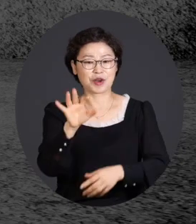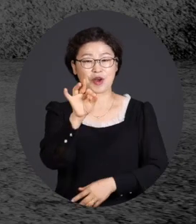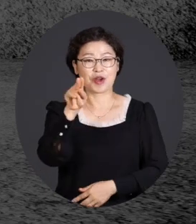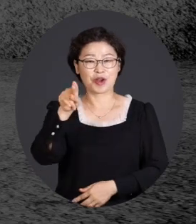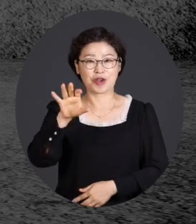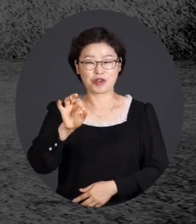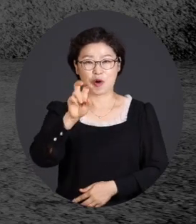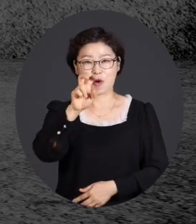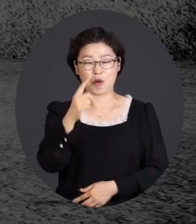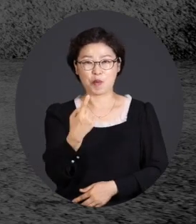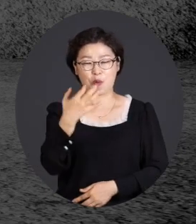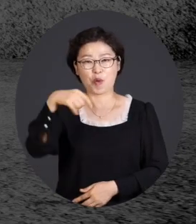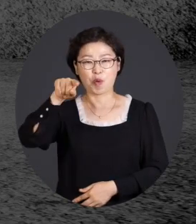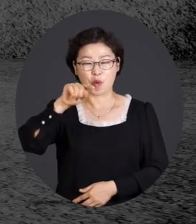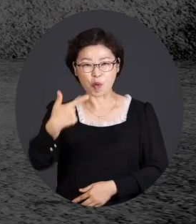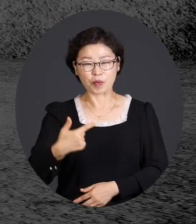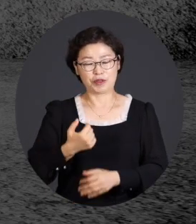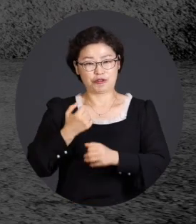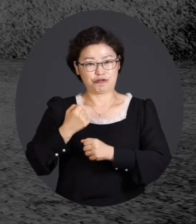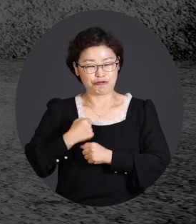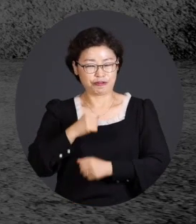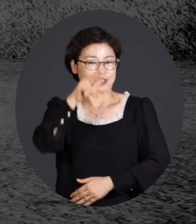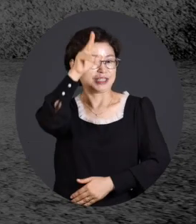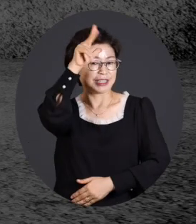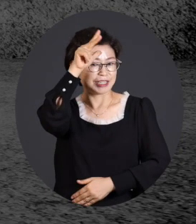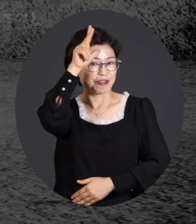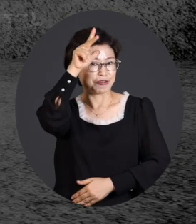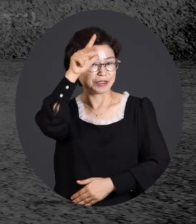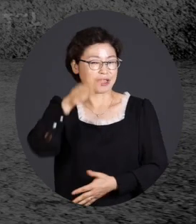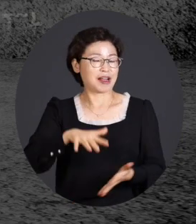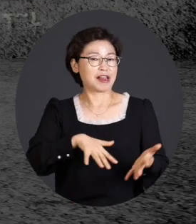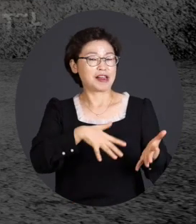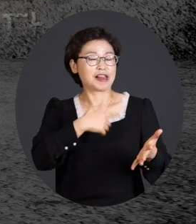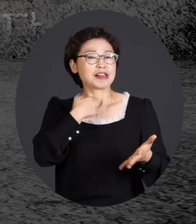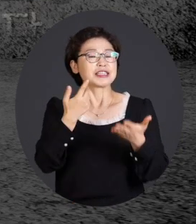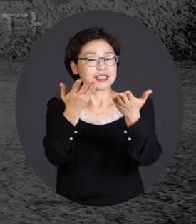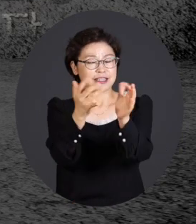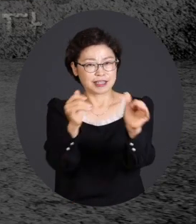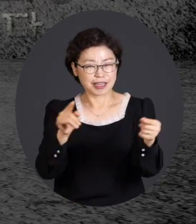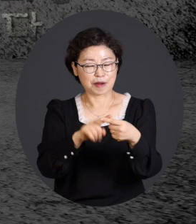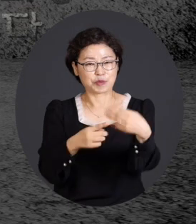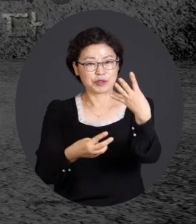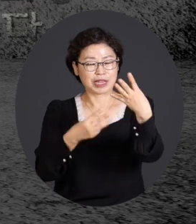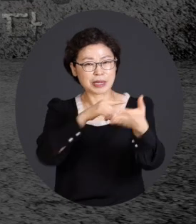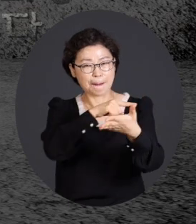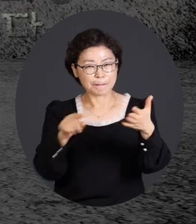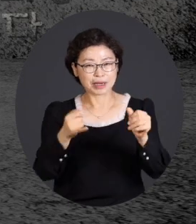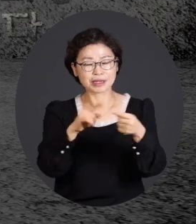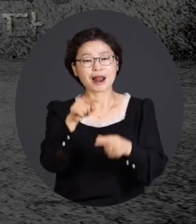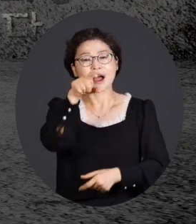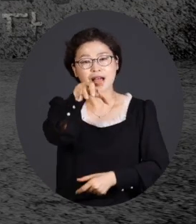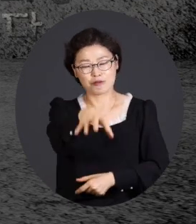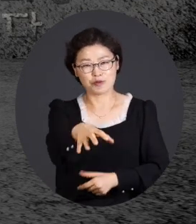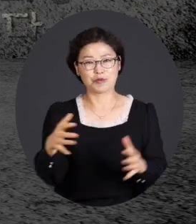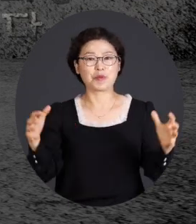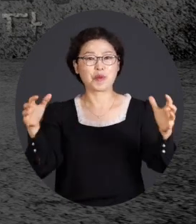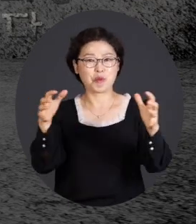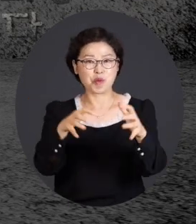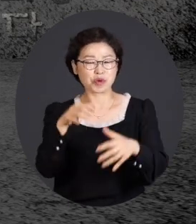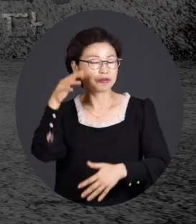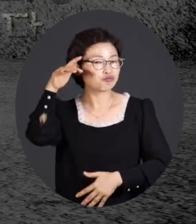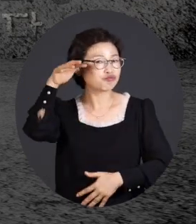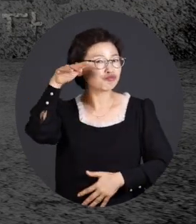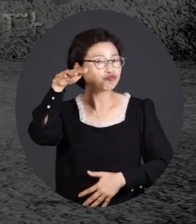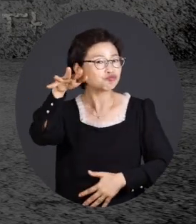공간을 만들어서 군인 경찰의 어떤 순직자들, 그다음에 4.3 피해자를 한 자리 모여서